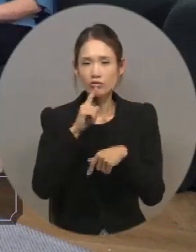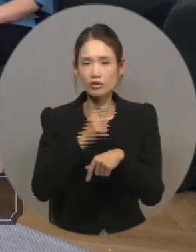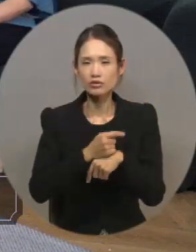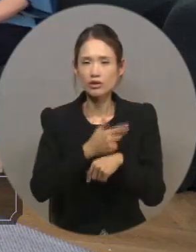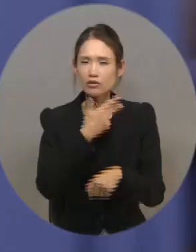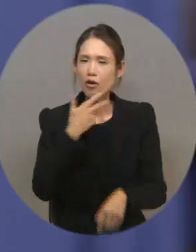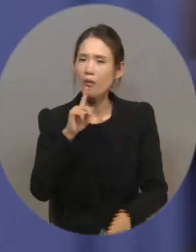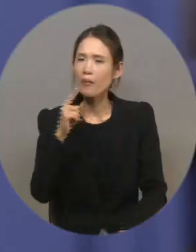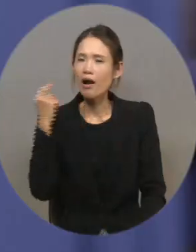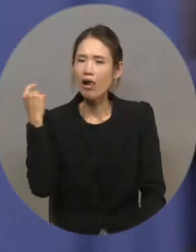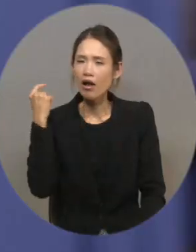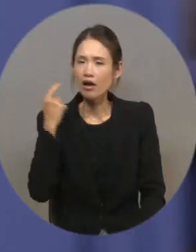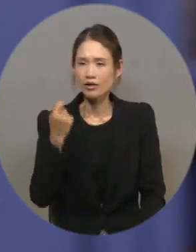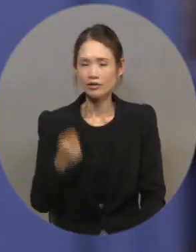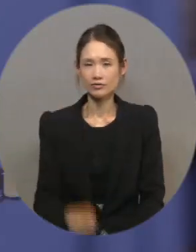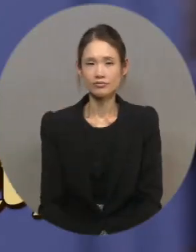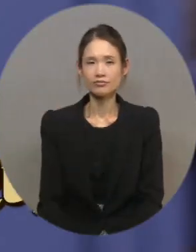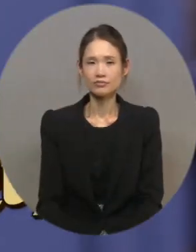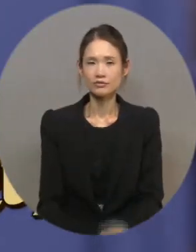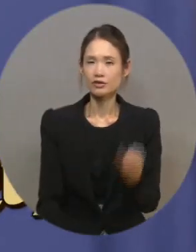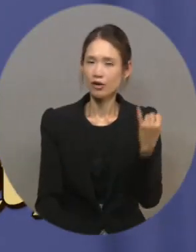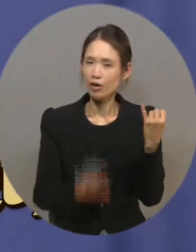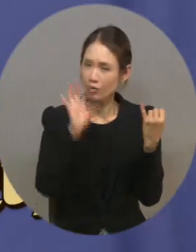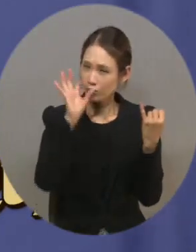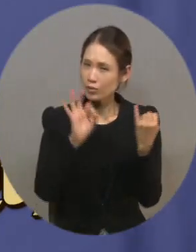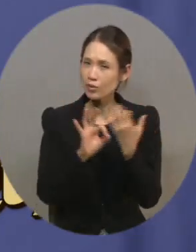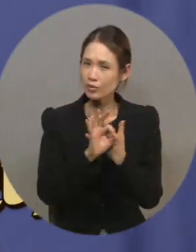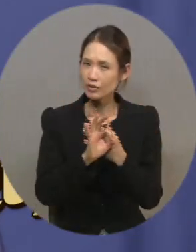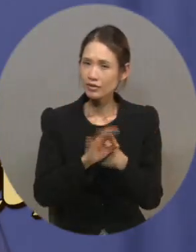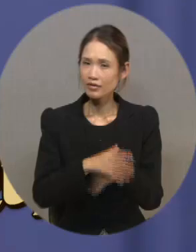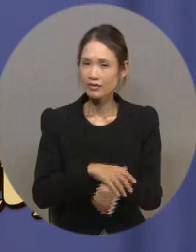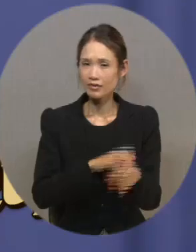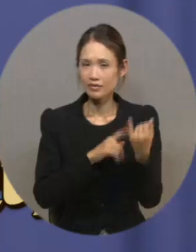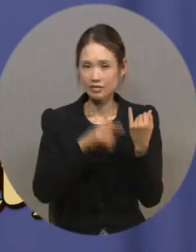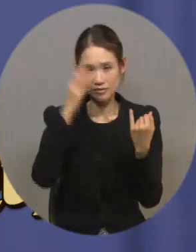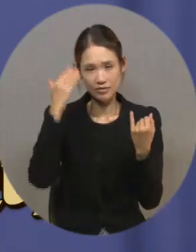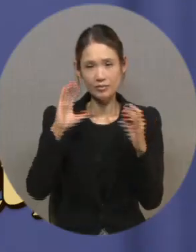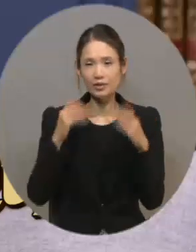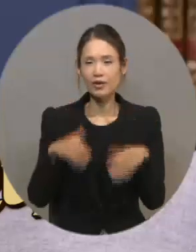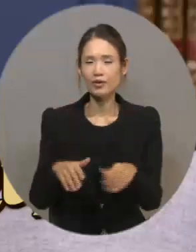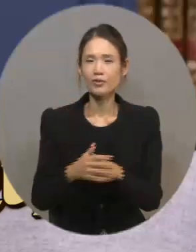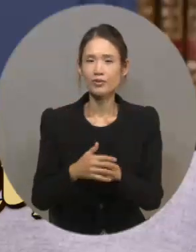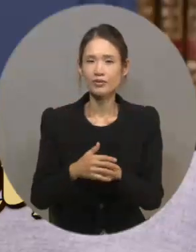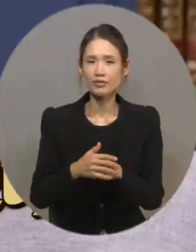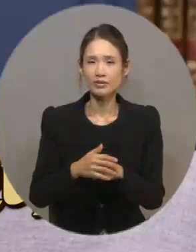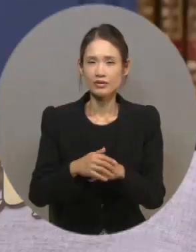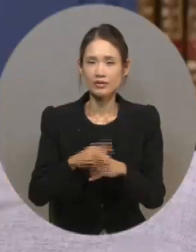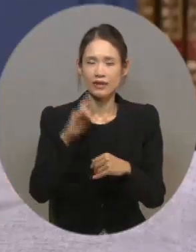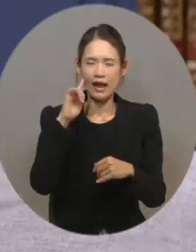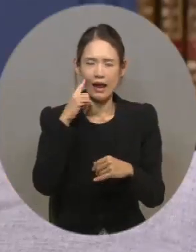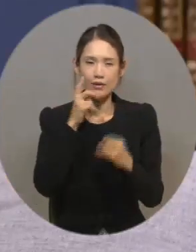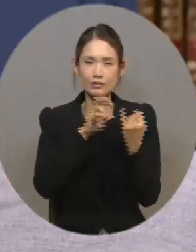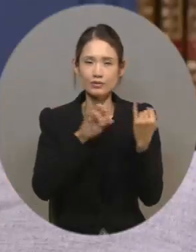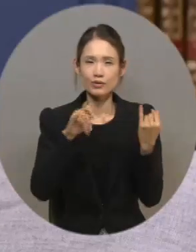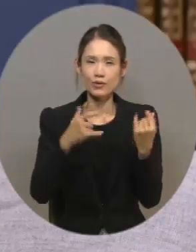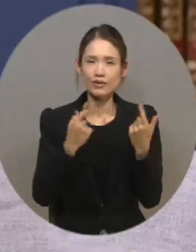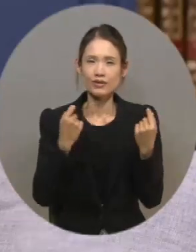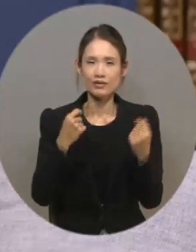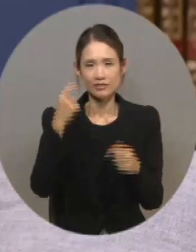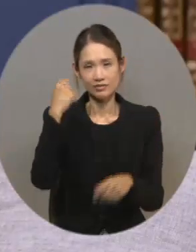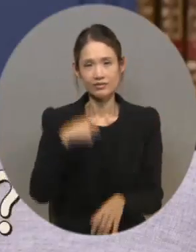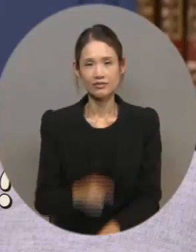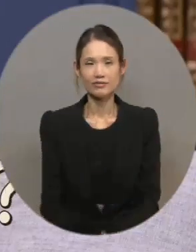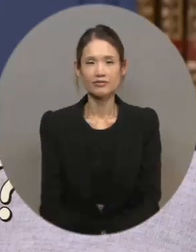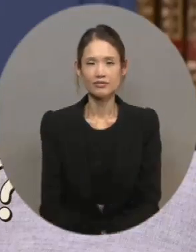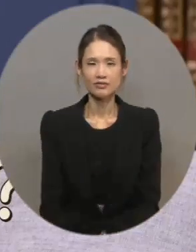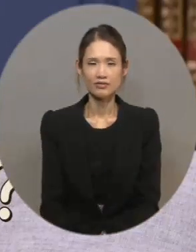같고 그렇지. 제가 희진 씨를 볼 때마다 야 저분은 그냥 대한민국에 태어나서 쭉 있어서 미스 코리아 하나 했겠다. 근데